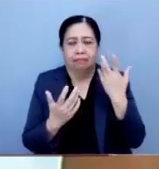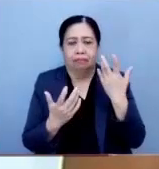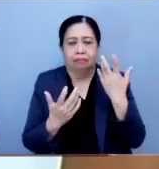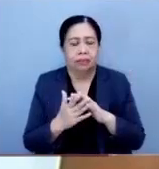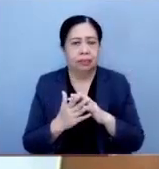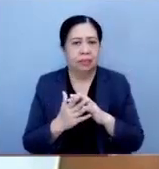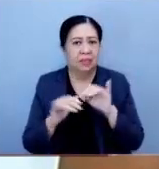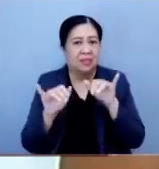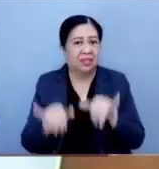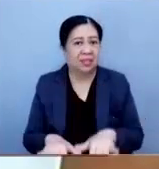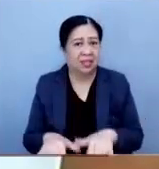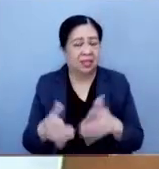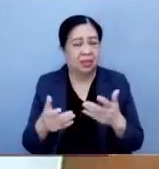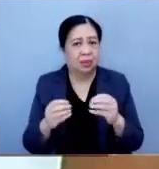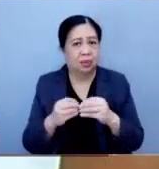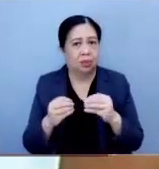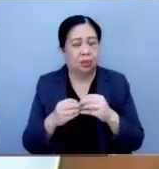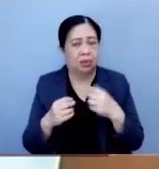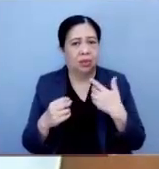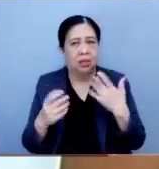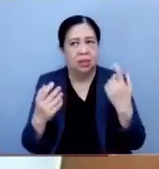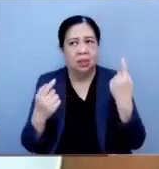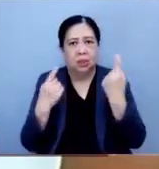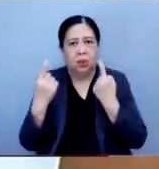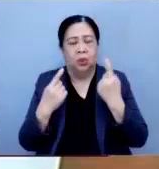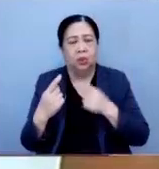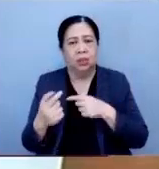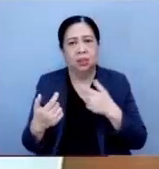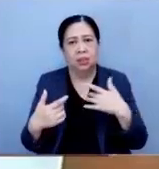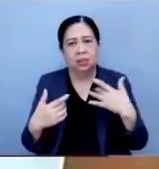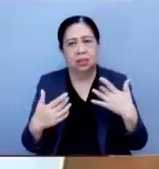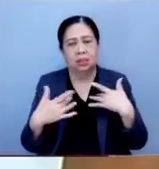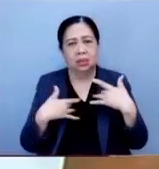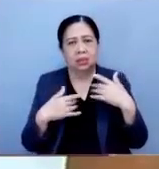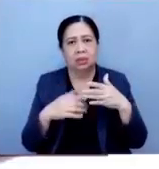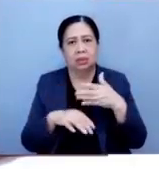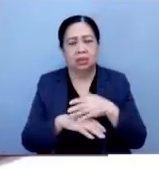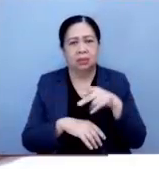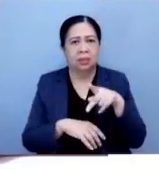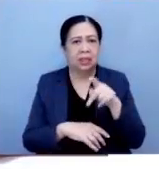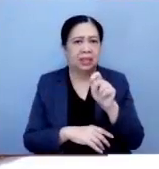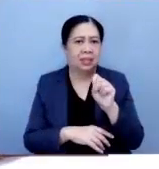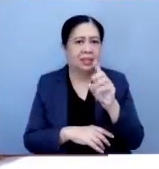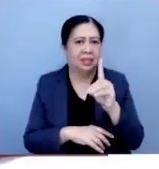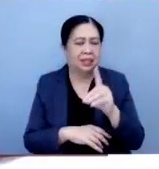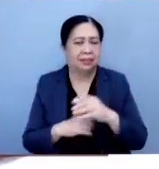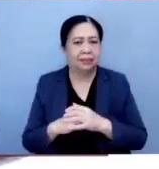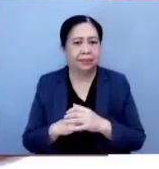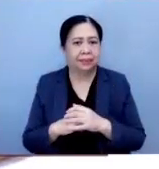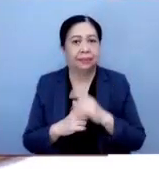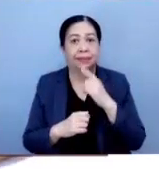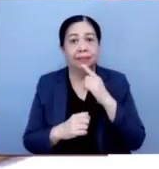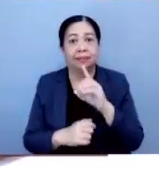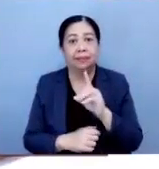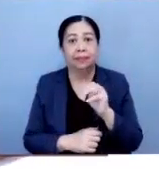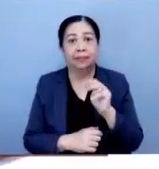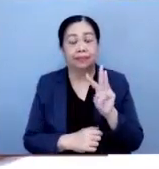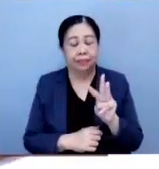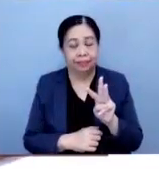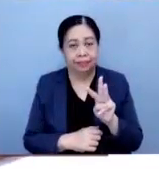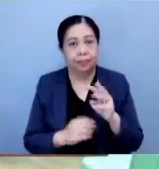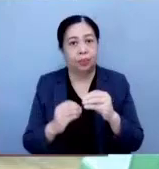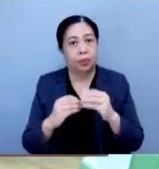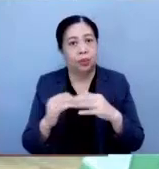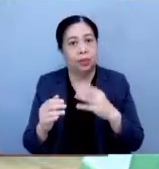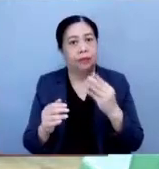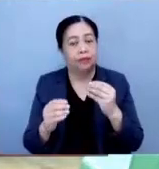pag nag-stay pa ako doon, magkakaroon ako ng anxiety or post-traumatic disorder. Ayon sa DMW, higit